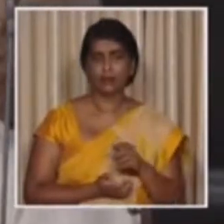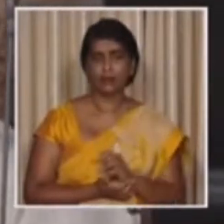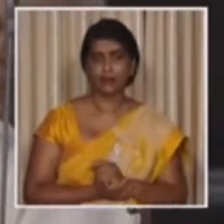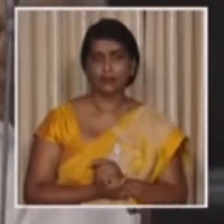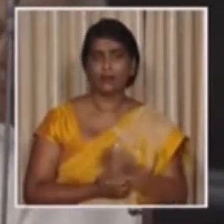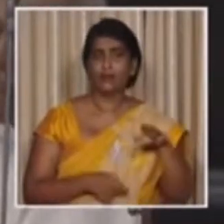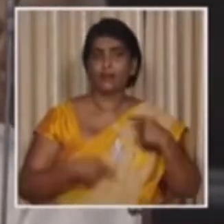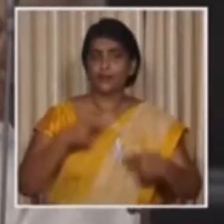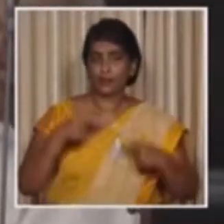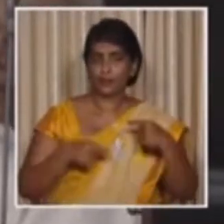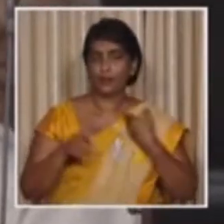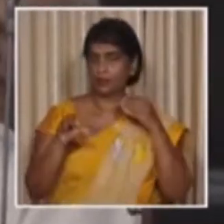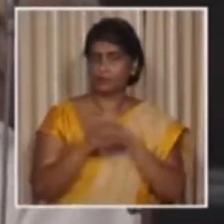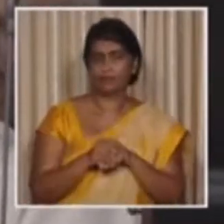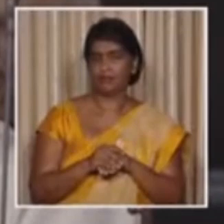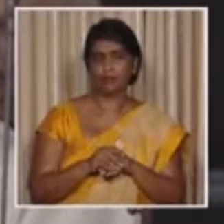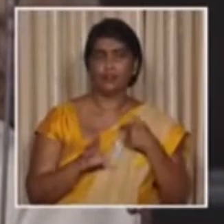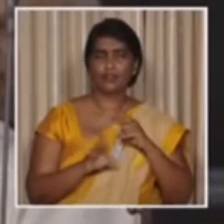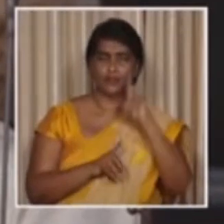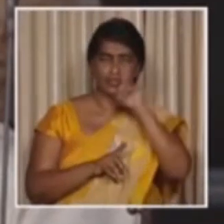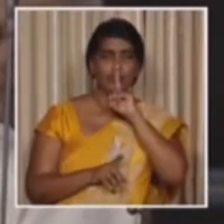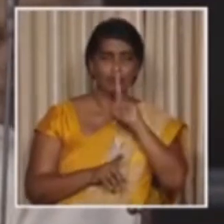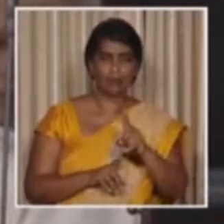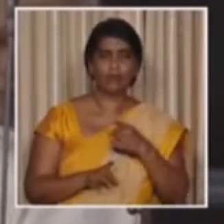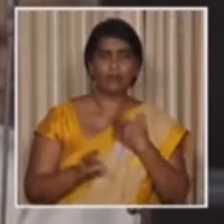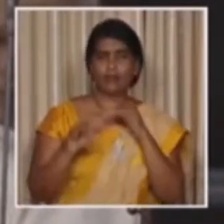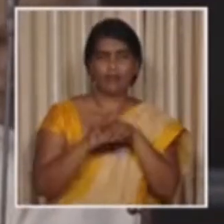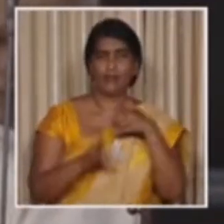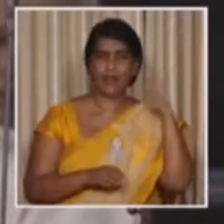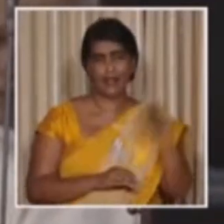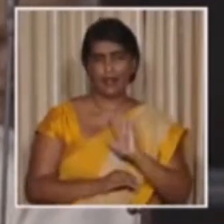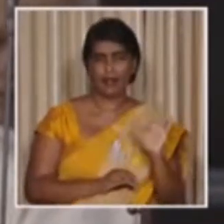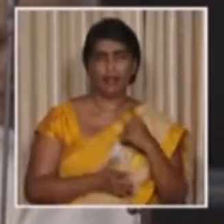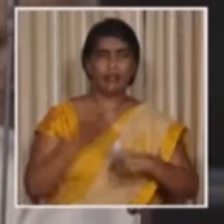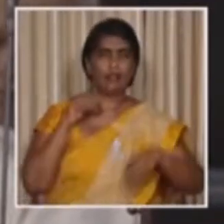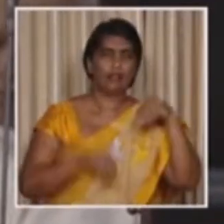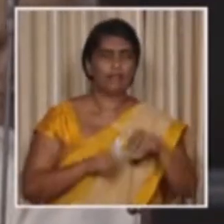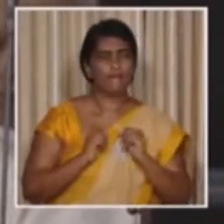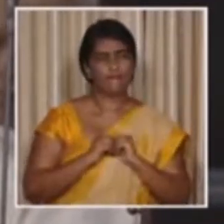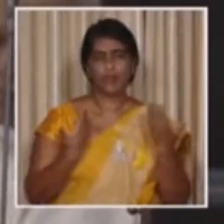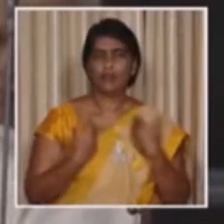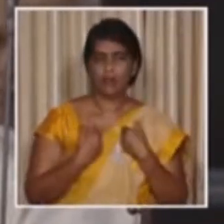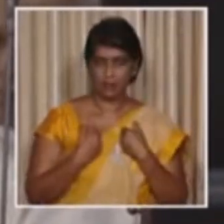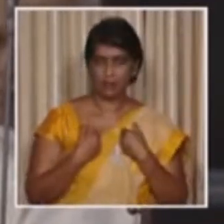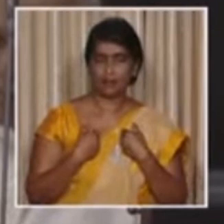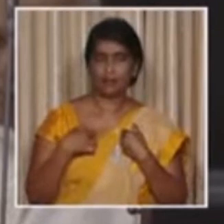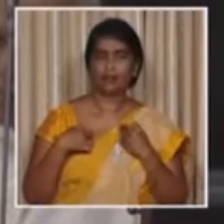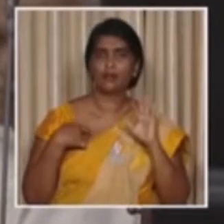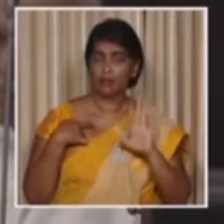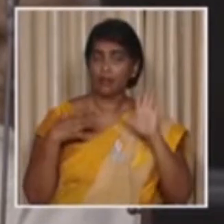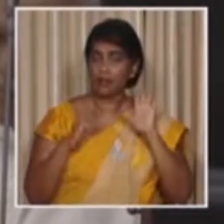මේ විවාදයට ඇතුළුුනේ නැහැ මං ඉස්සෙල්ලාම කිව්වා මම මේකට සම්බන්ධ වෙන්නේ නැහැ මට දේශපාලනේ උඹලා නැහැ කියලා ඒත්